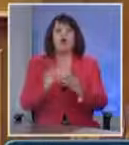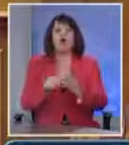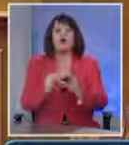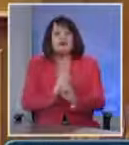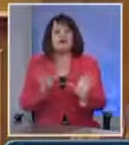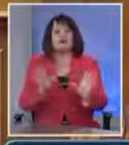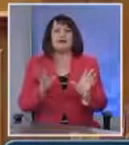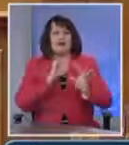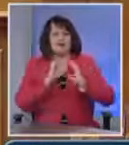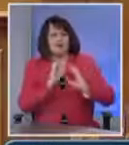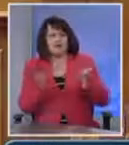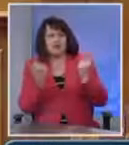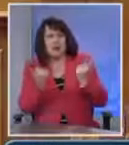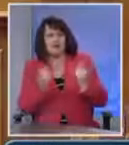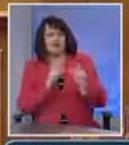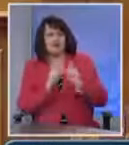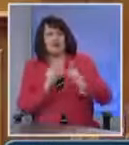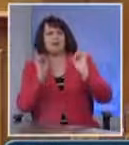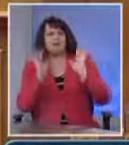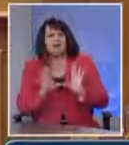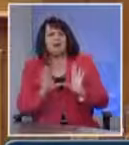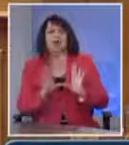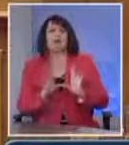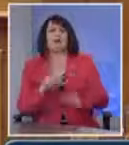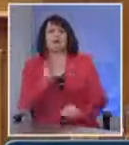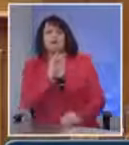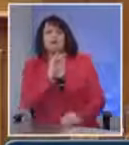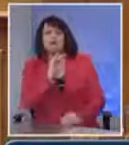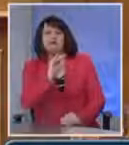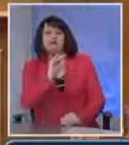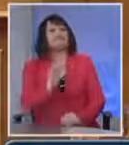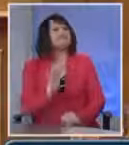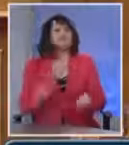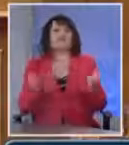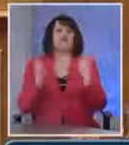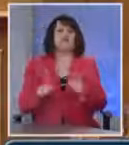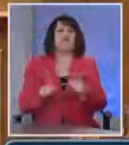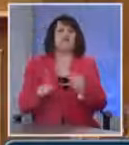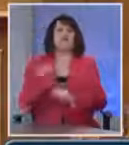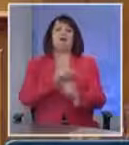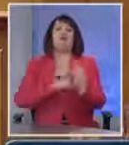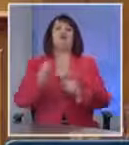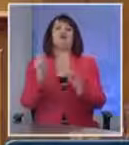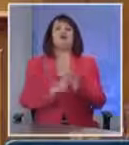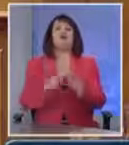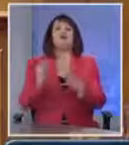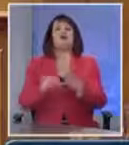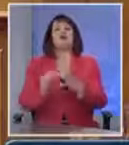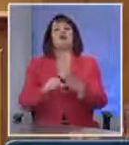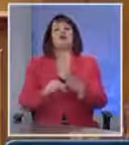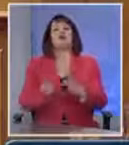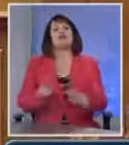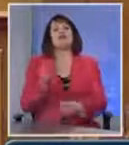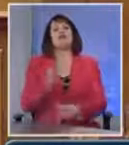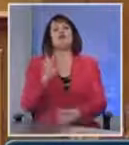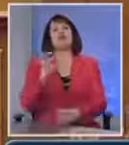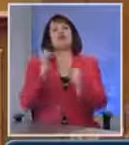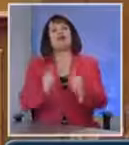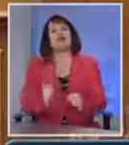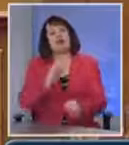καμία συνεννόηση και χωρίς να δεχτεί καμία κουβέντα για αλλαγή του εκλογικού νόμου και μείωση του μπόνους.